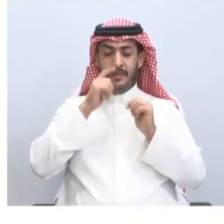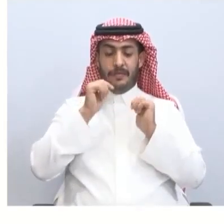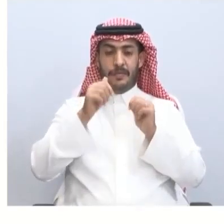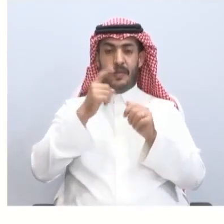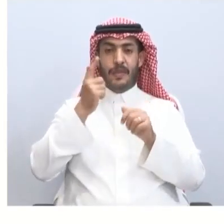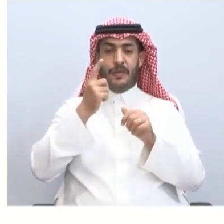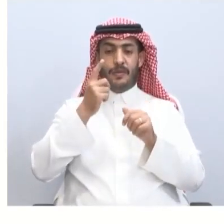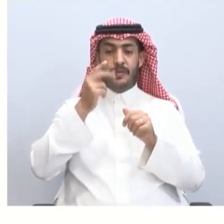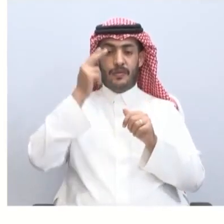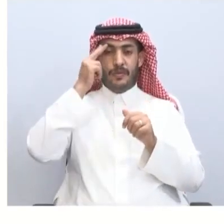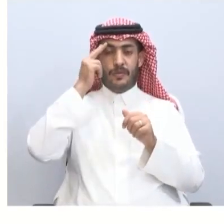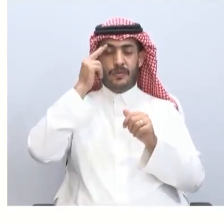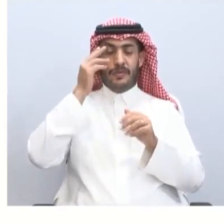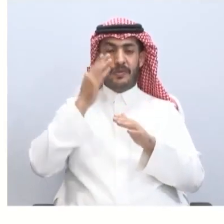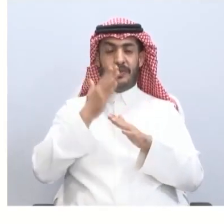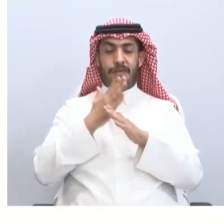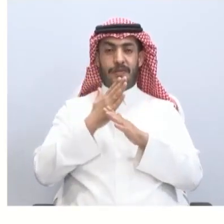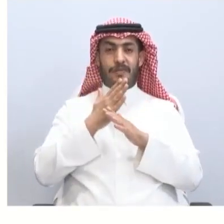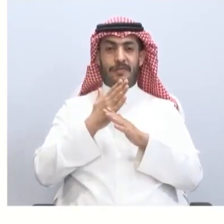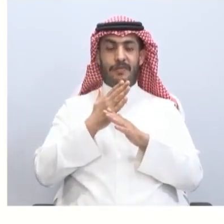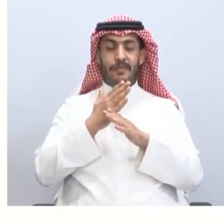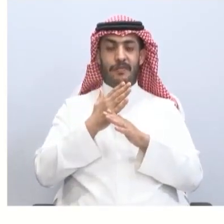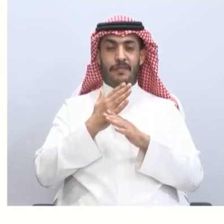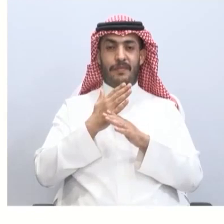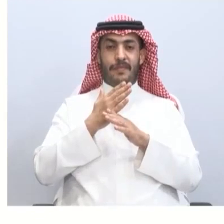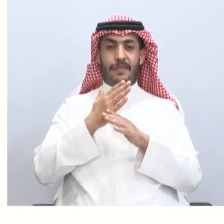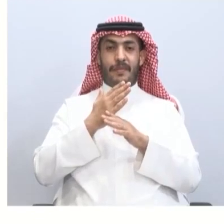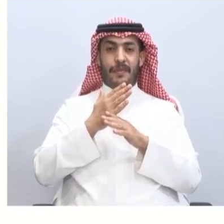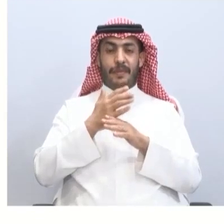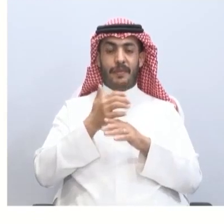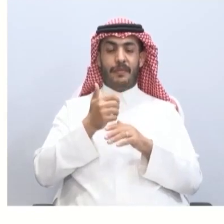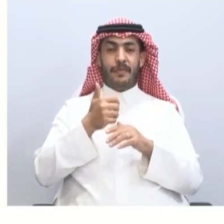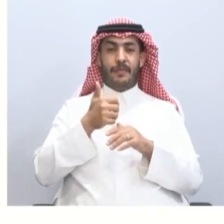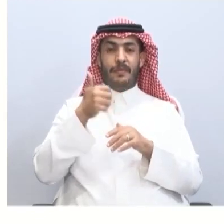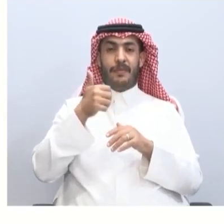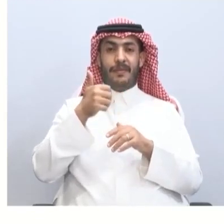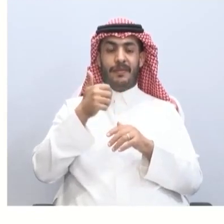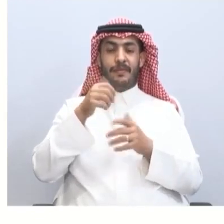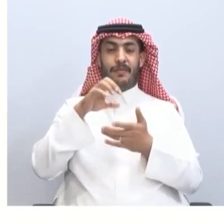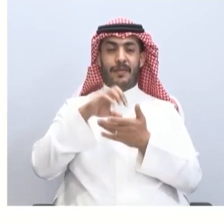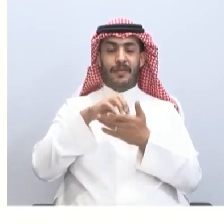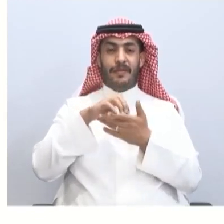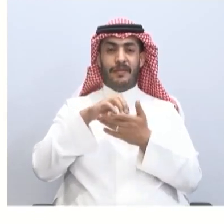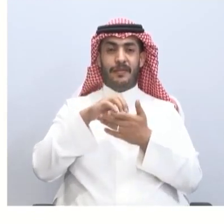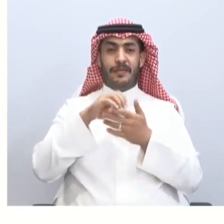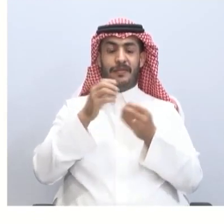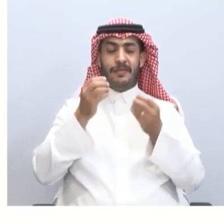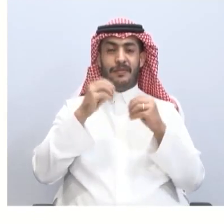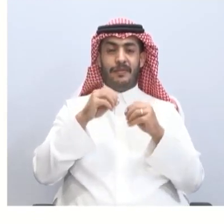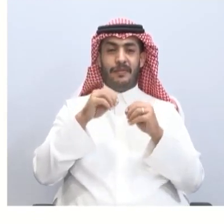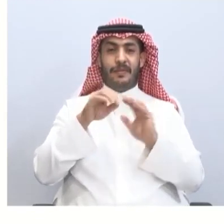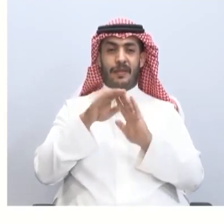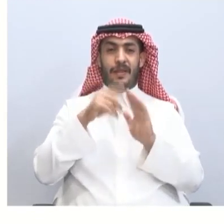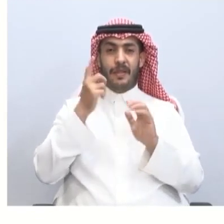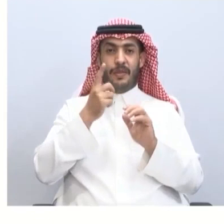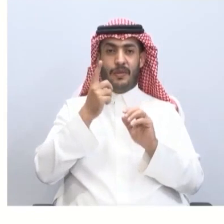للدوله السعوديه لانها او لانه اصبح هناك منفذ بحري